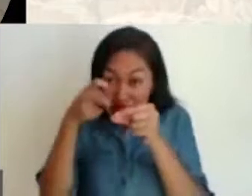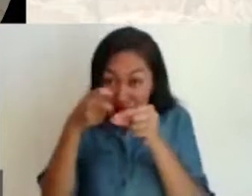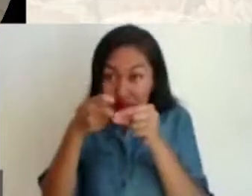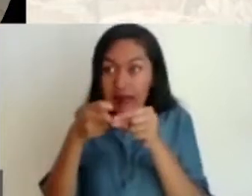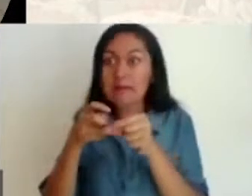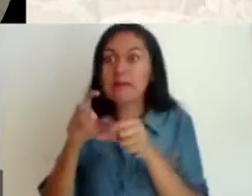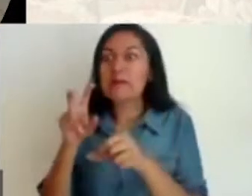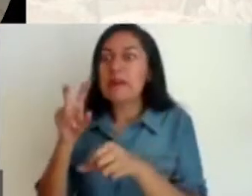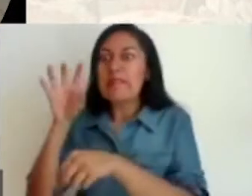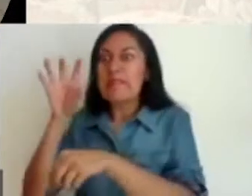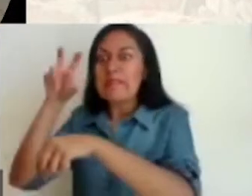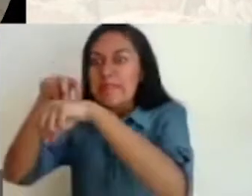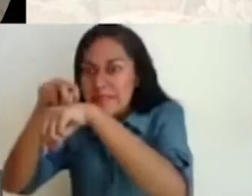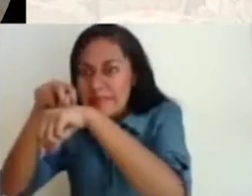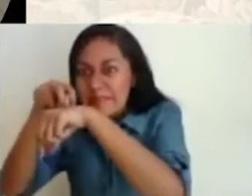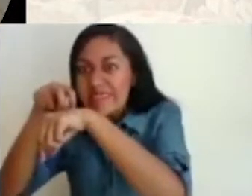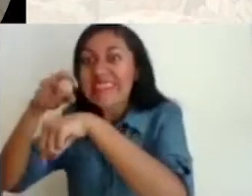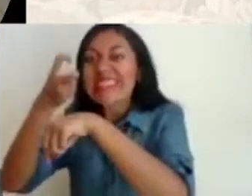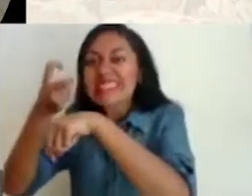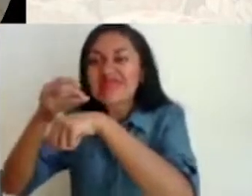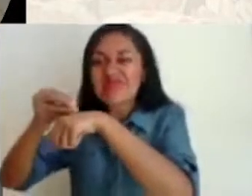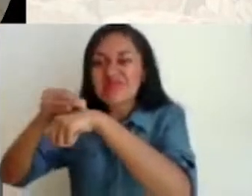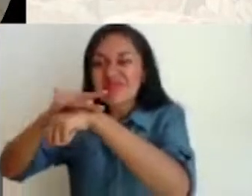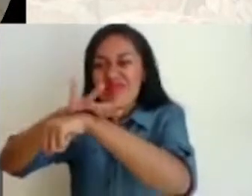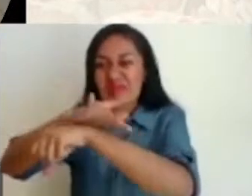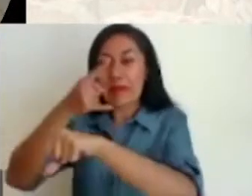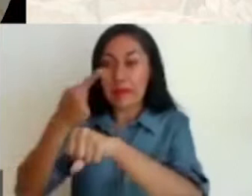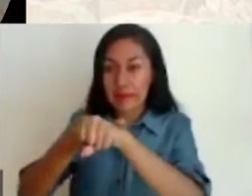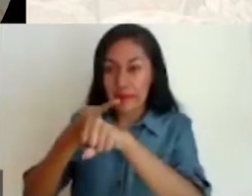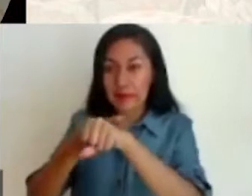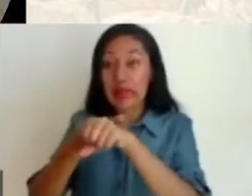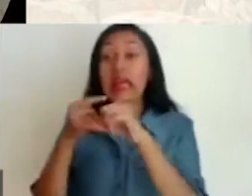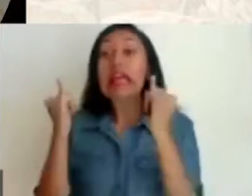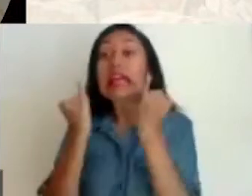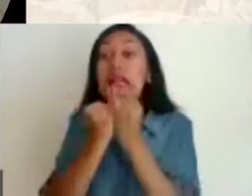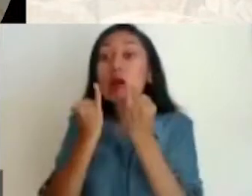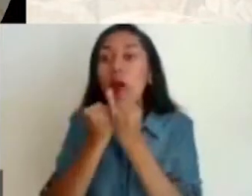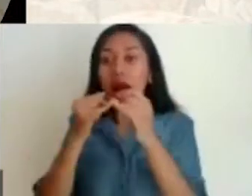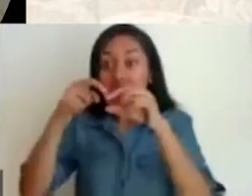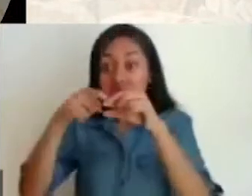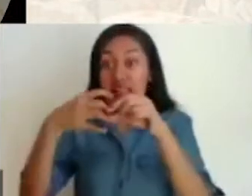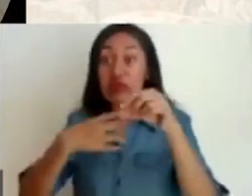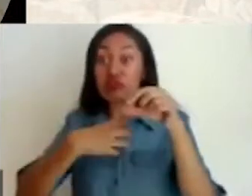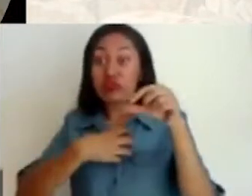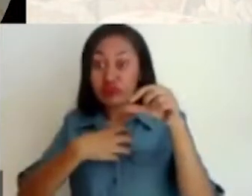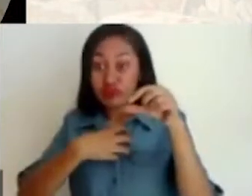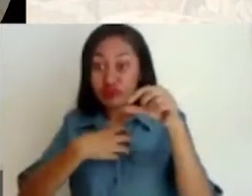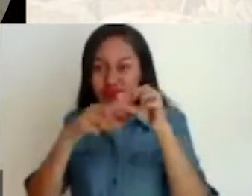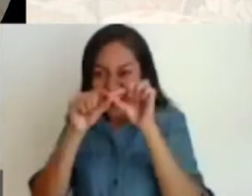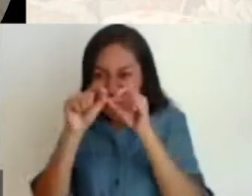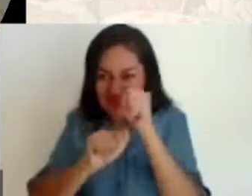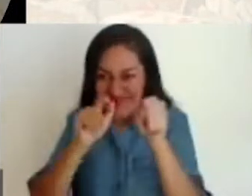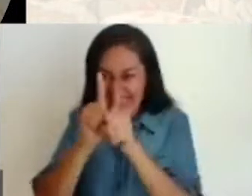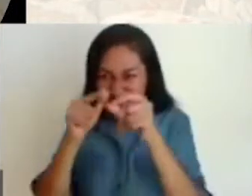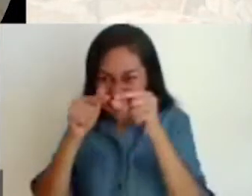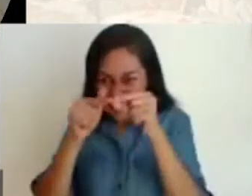en la piel y cuando la persona se rasca, produce que el germen que está en las heces de la pulga se puedan meter